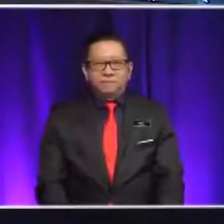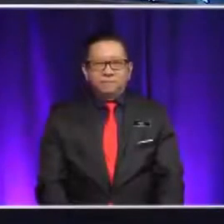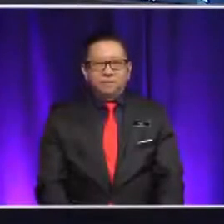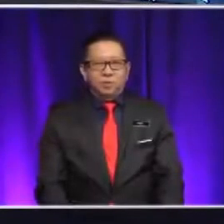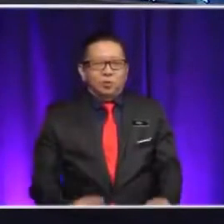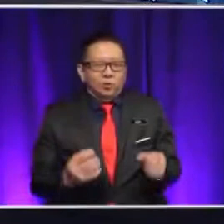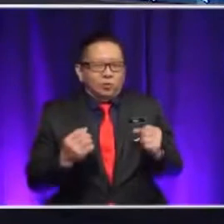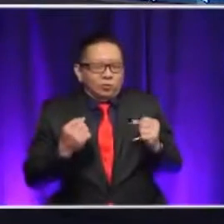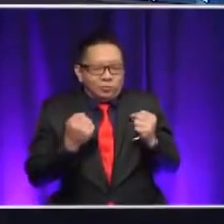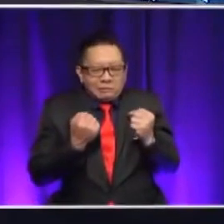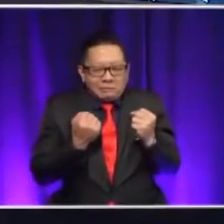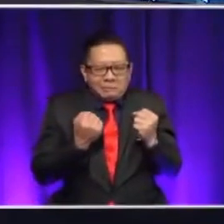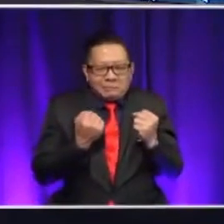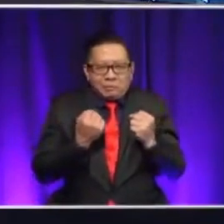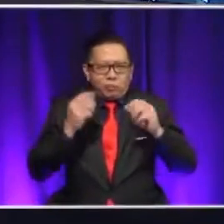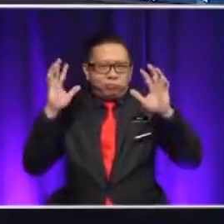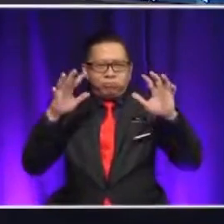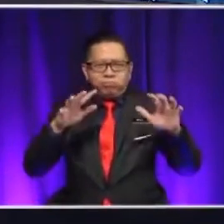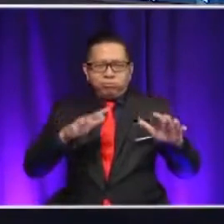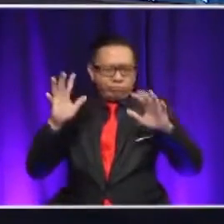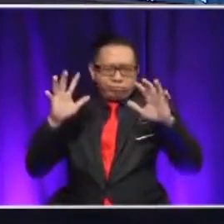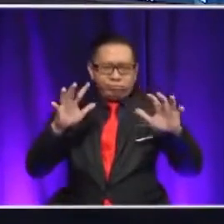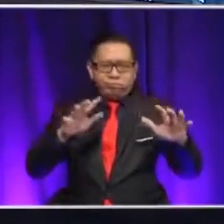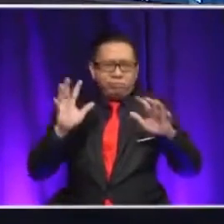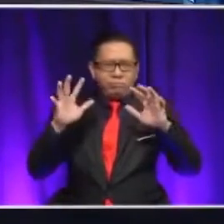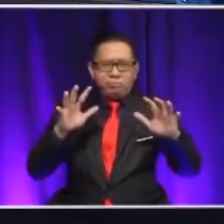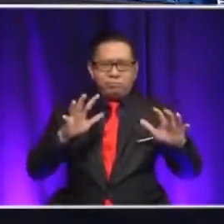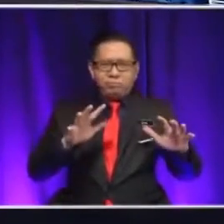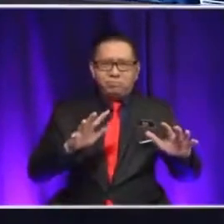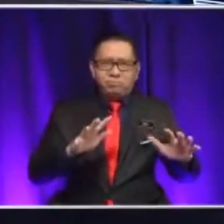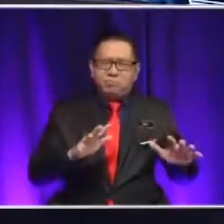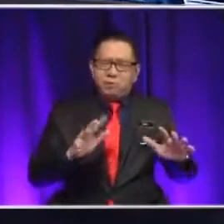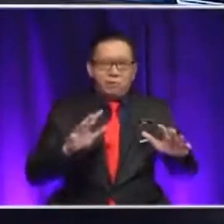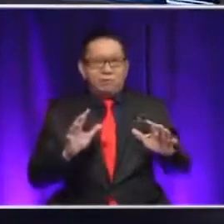sejuknya hari ini walaupun hujan Aduh